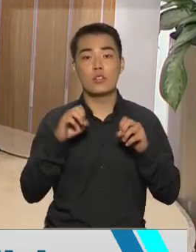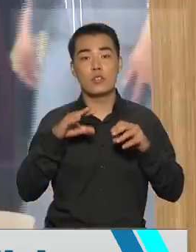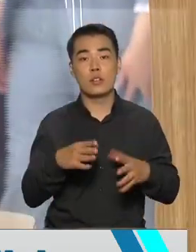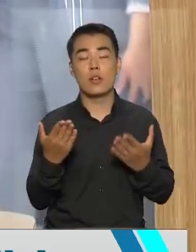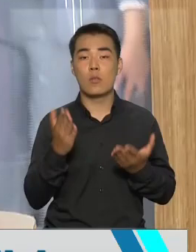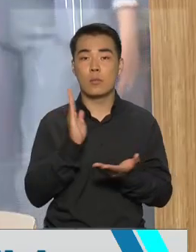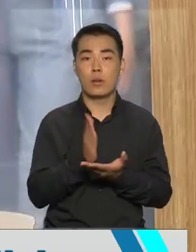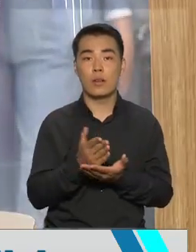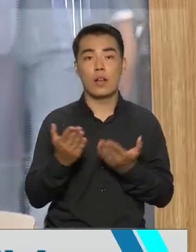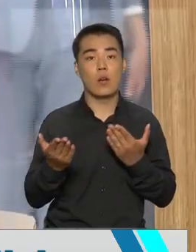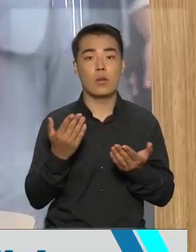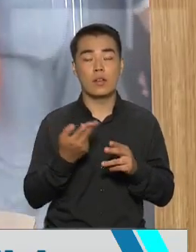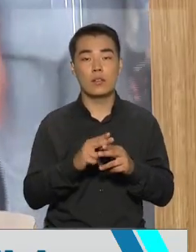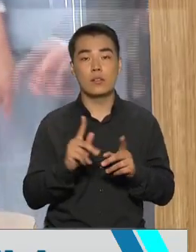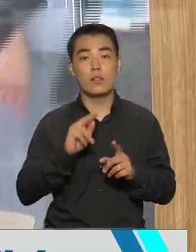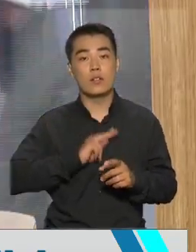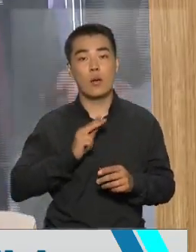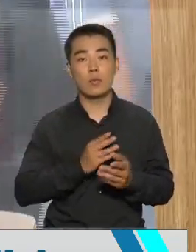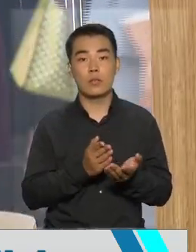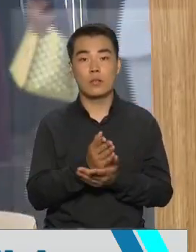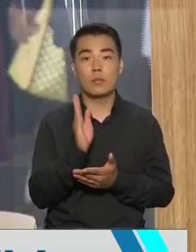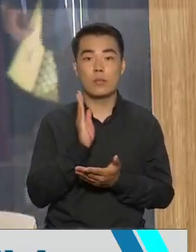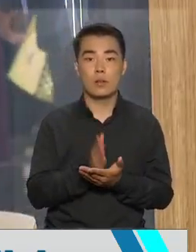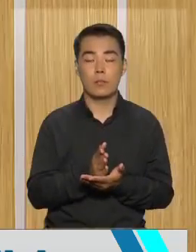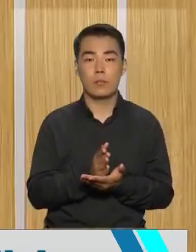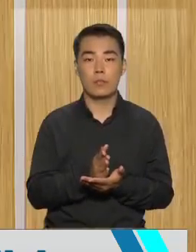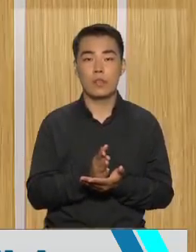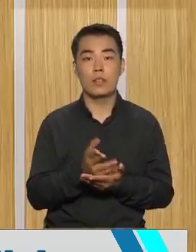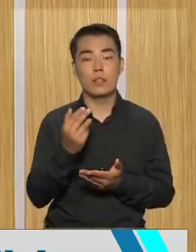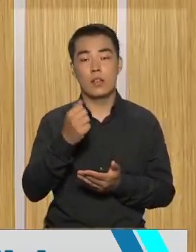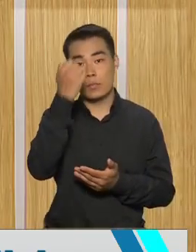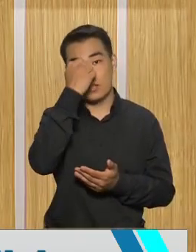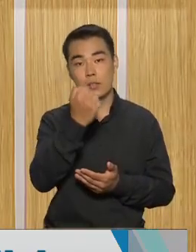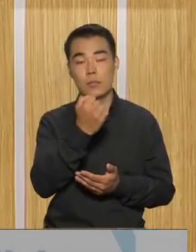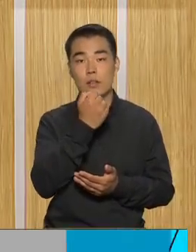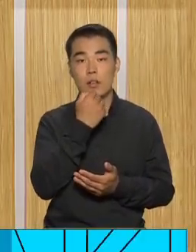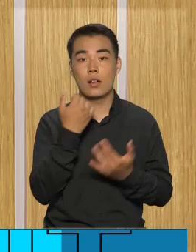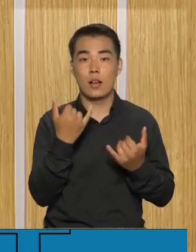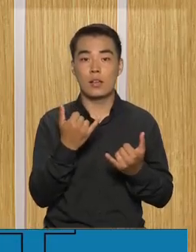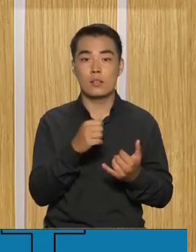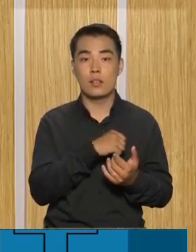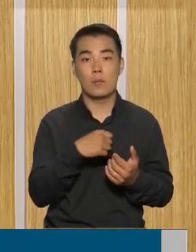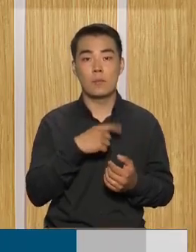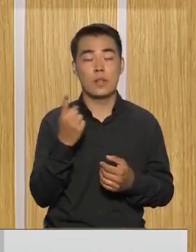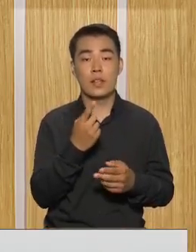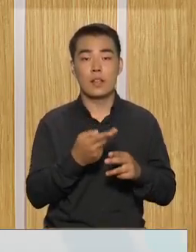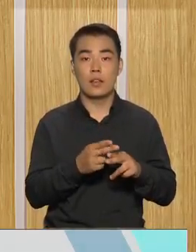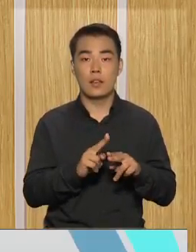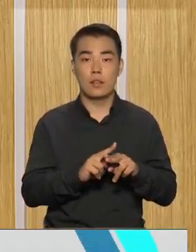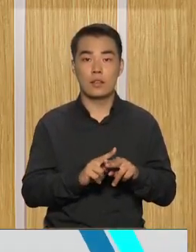бойынша қандай шаралар атқарылып жатыр? Рахмат. Біріншіден бұл біз